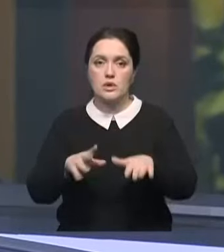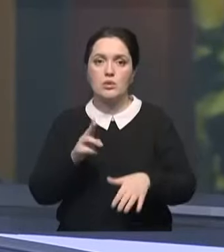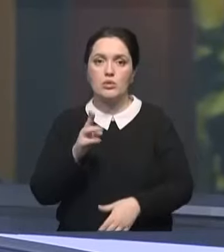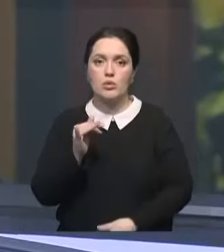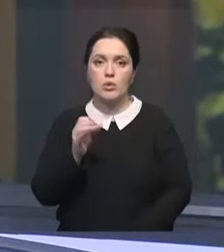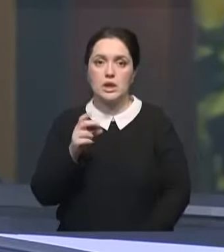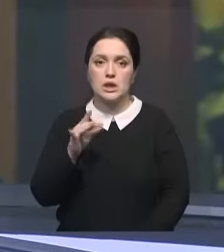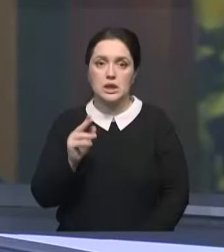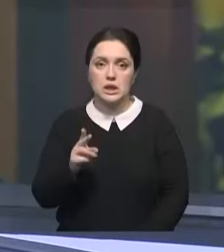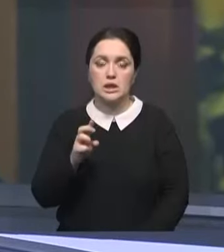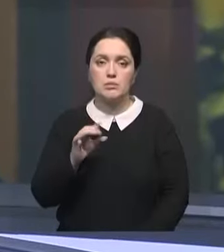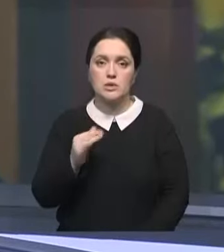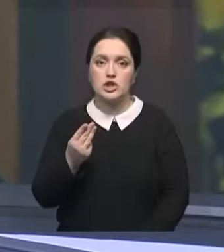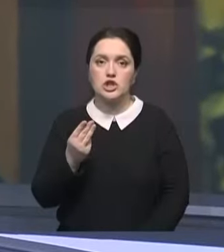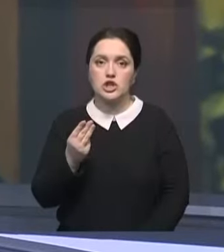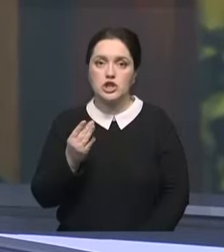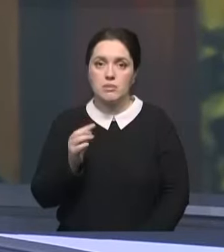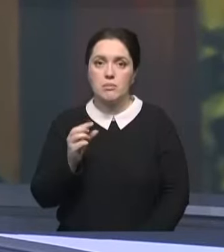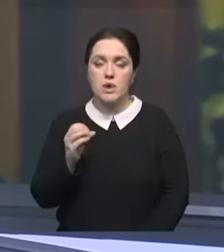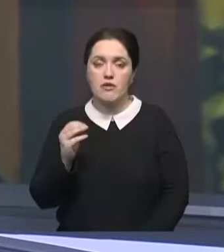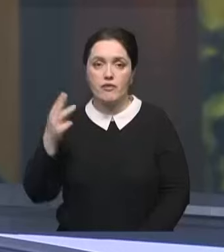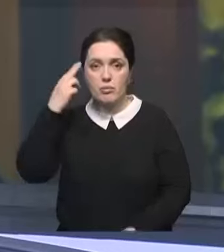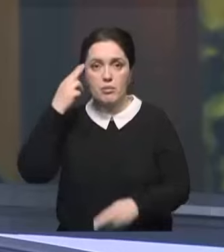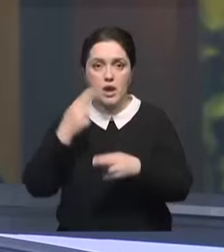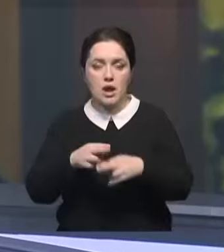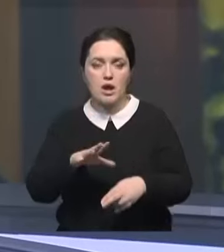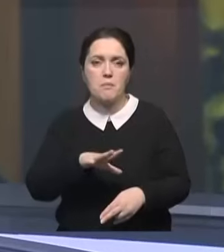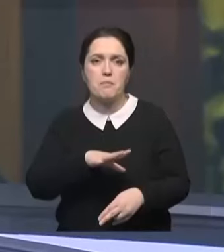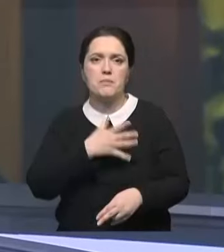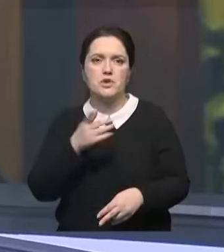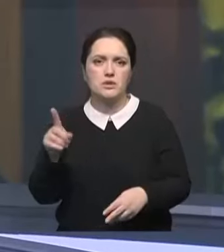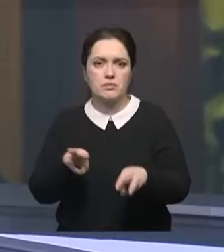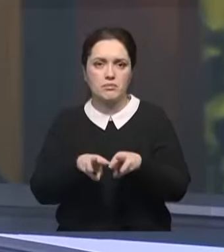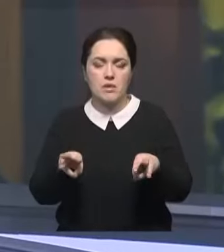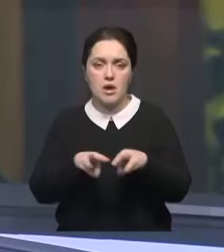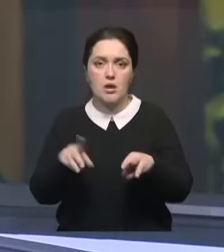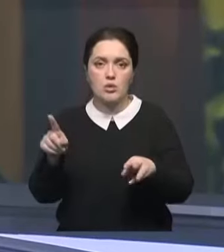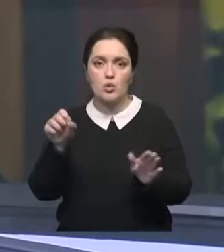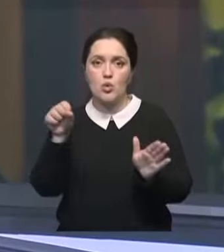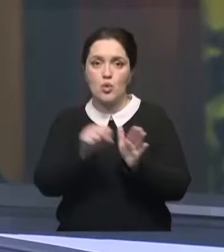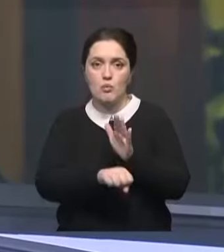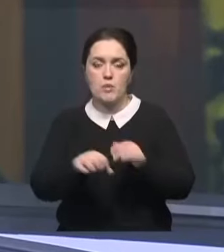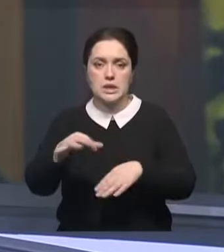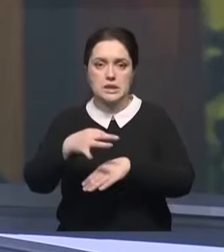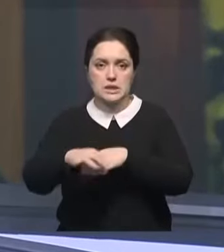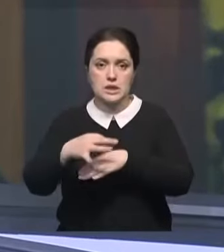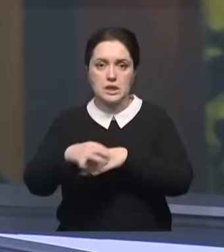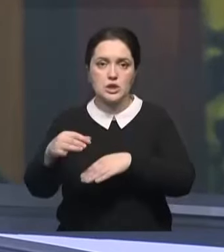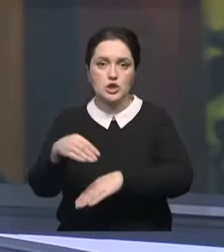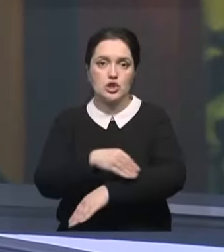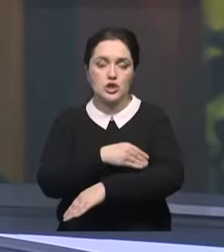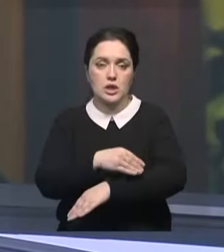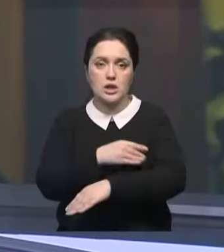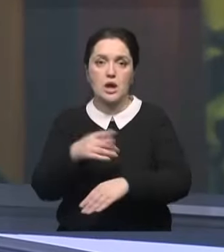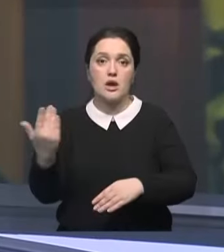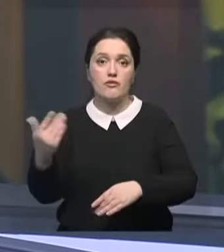по делу Куаныка Бишимбаева и его брата, бывшего чиновника, обвиняют в умышленном убийстве и истязании гражданской жены, а